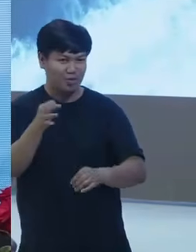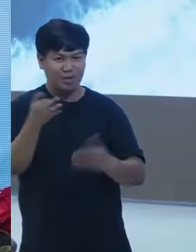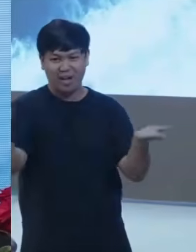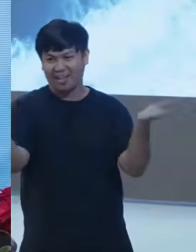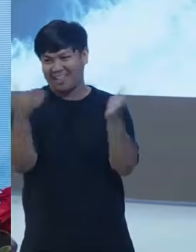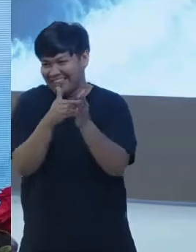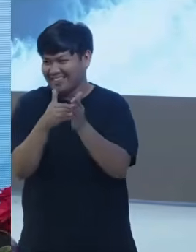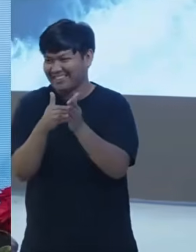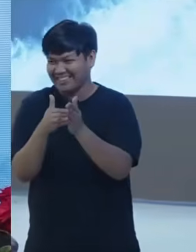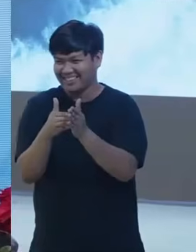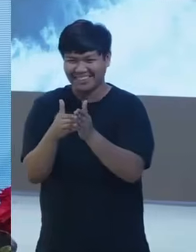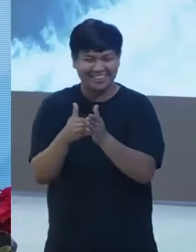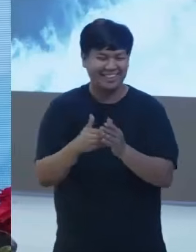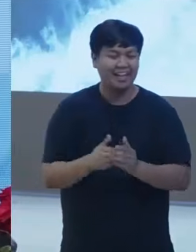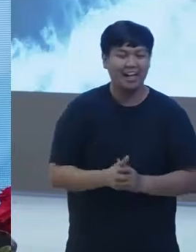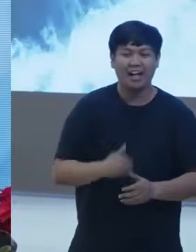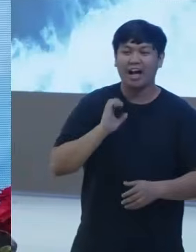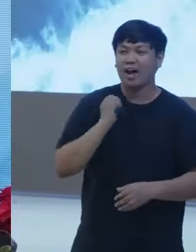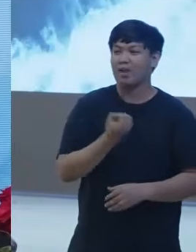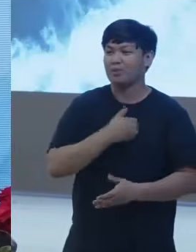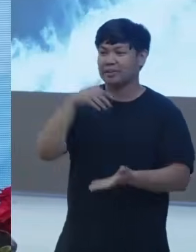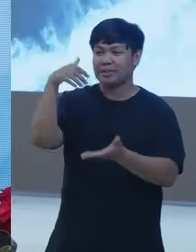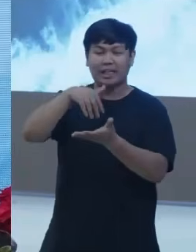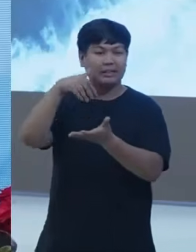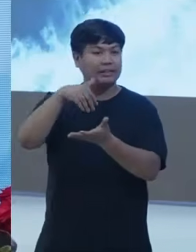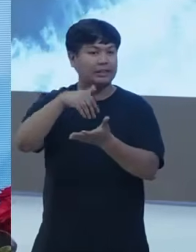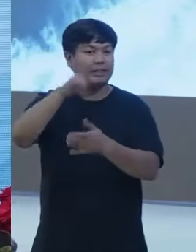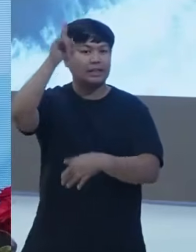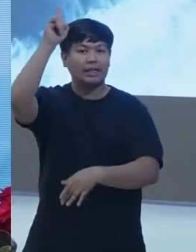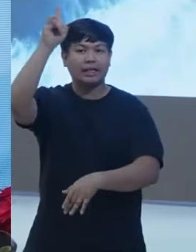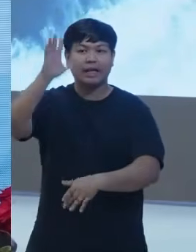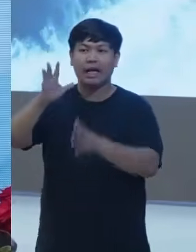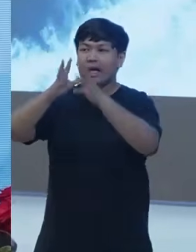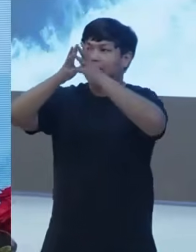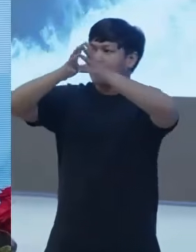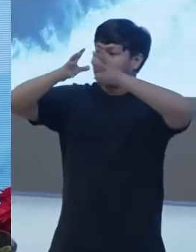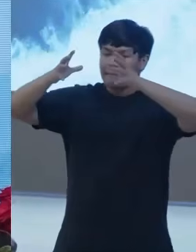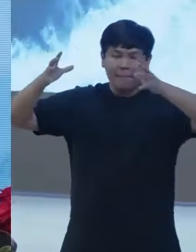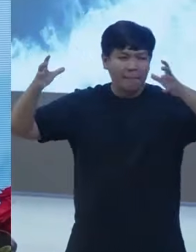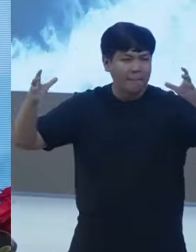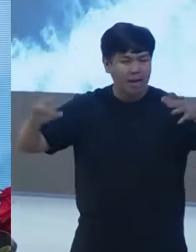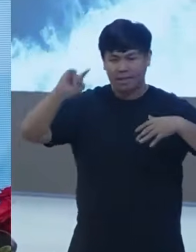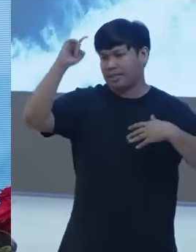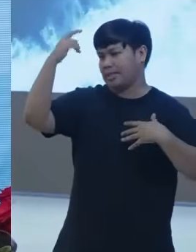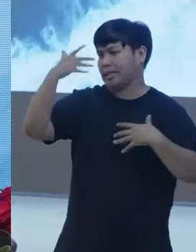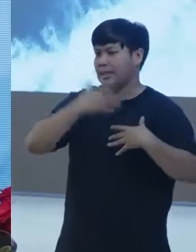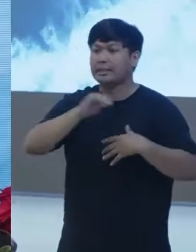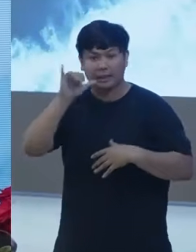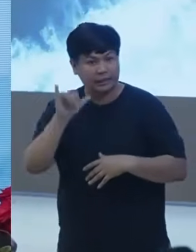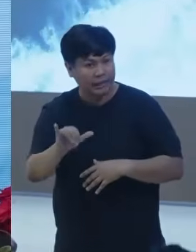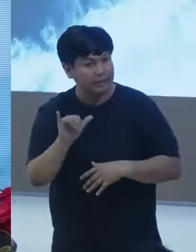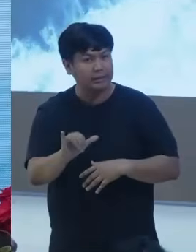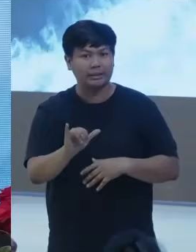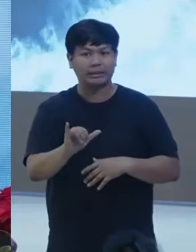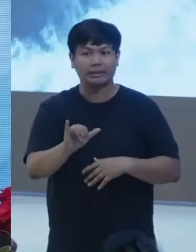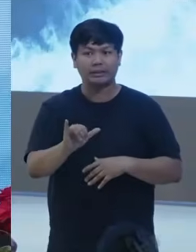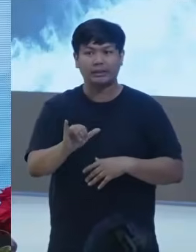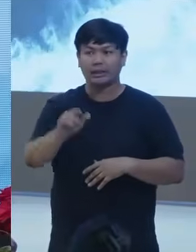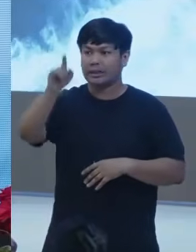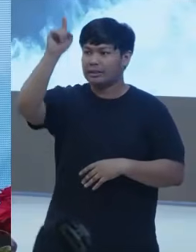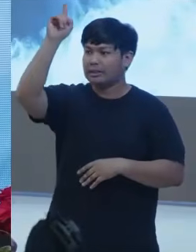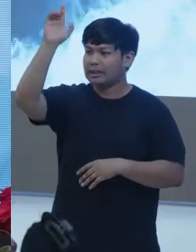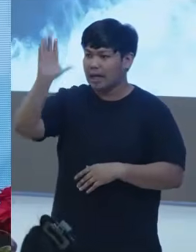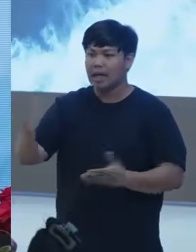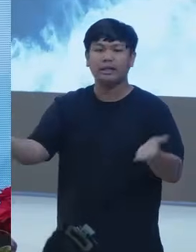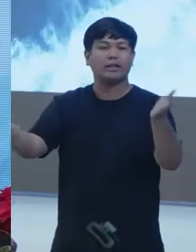Dahil dito po sa aklat na ito, makikita natin ang kagandahang loob ng ating Panginoon, ang kanyang grasya na pinakita